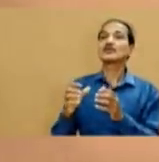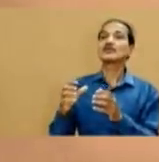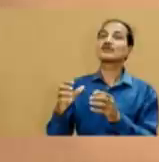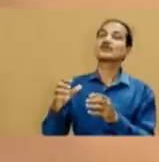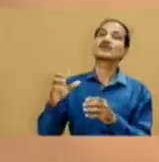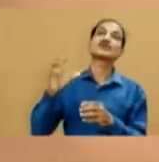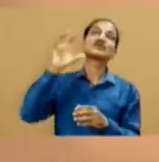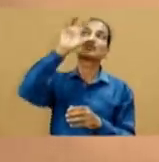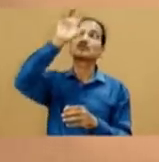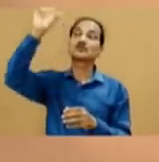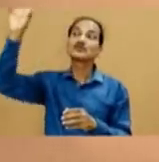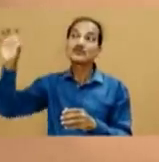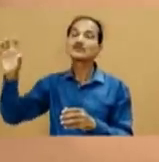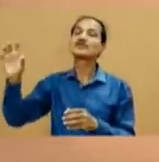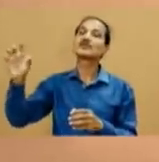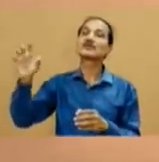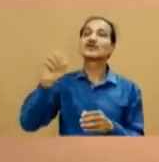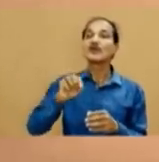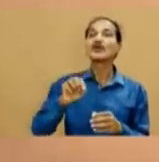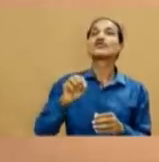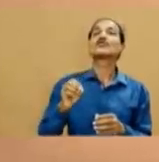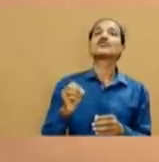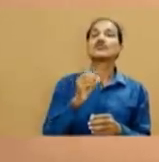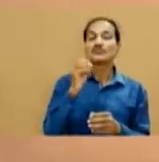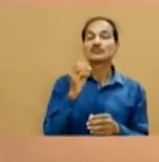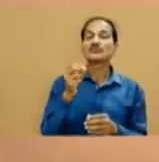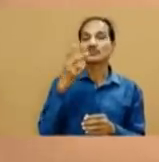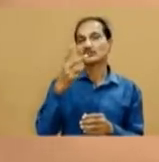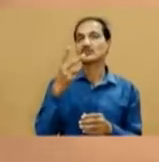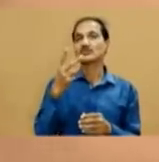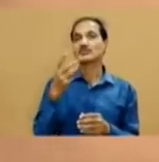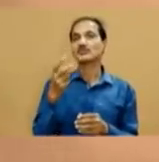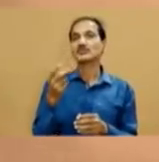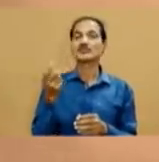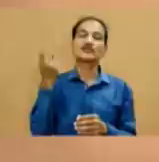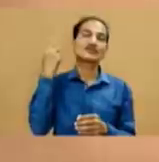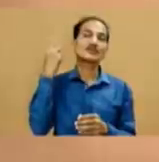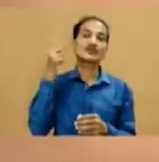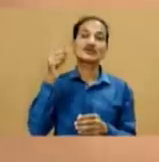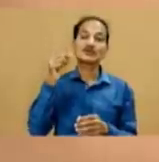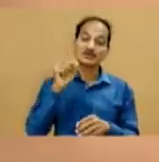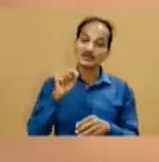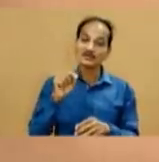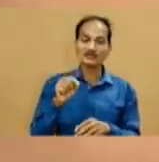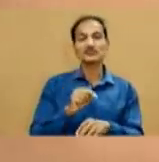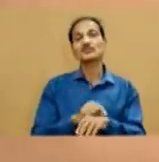देश एवं राज्य उपरे नजर रखिबा काली एही समय रे आपण माने मने